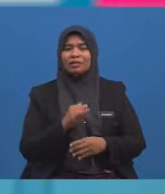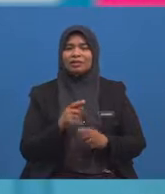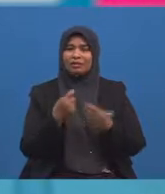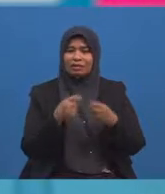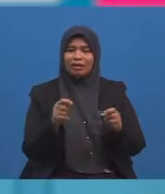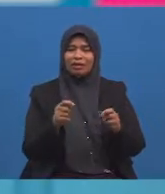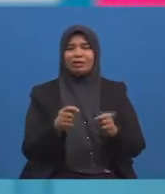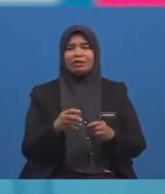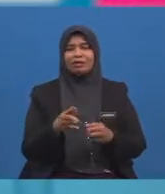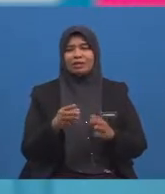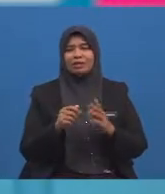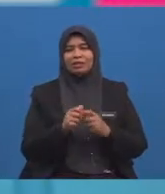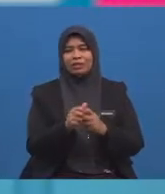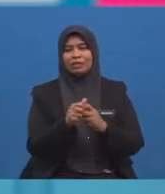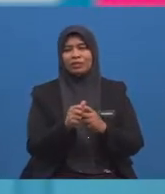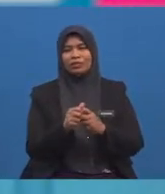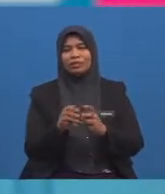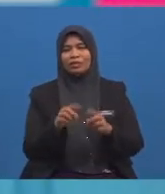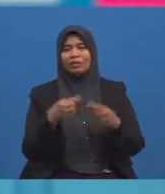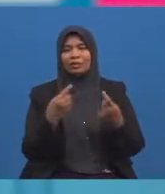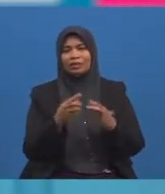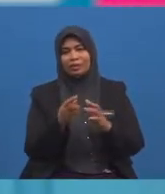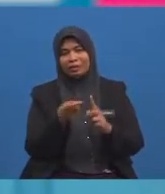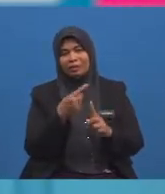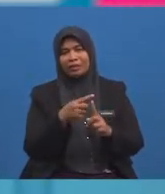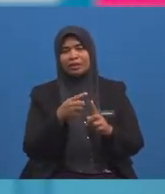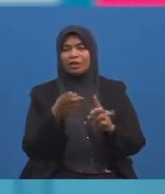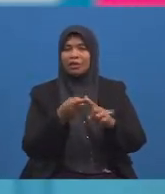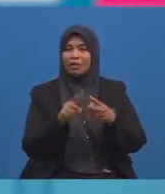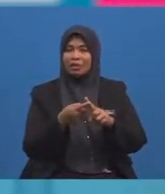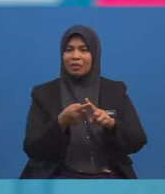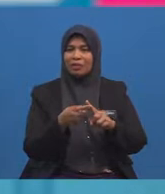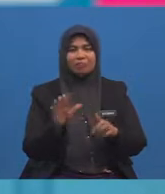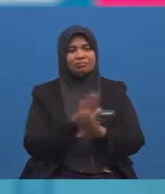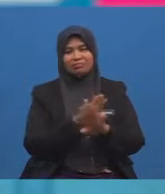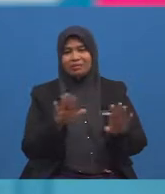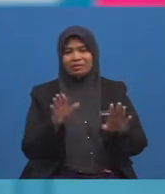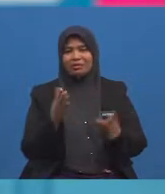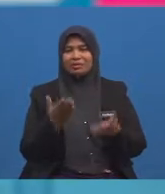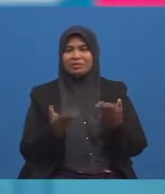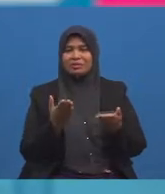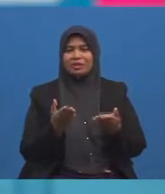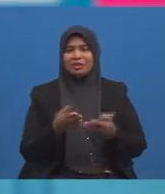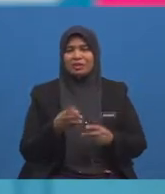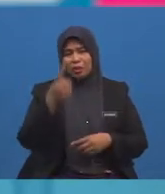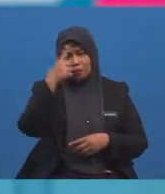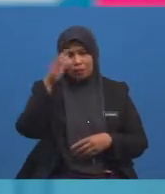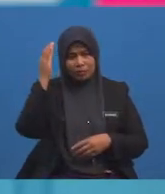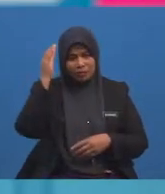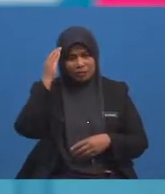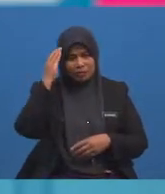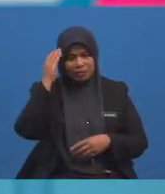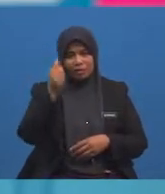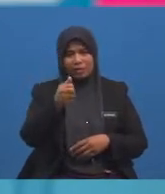mewarisi warna kulit daripada kawan-kawan Mr. Q? Tidak mungkin ya. Untuk pengetahuan